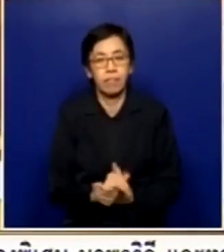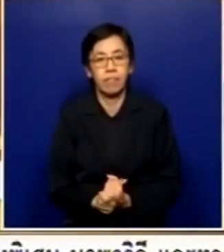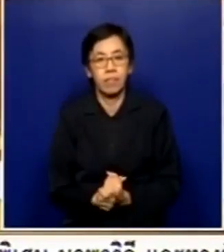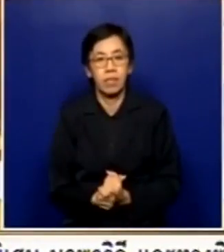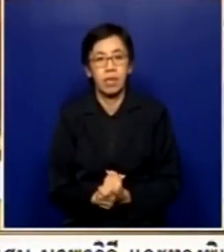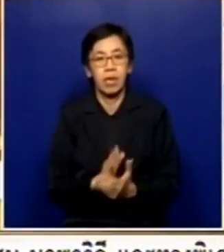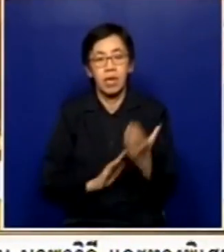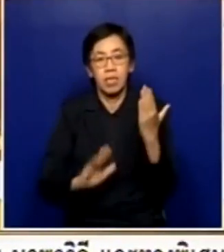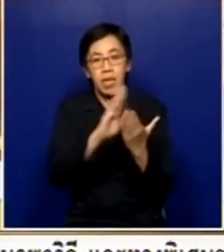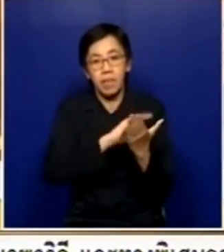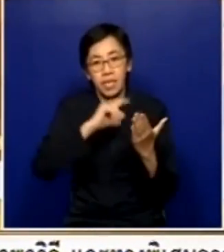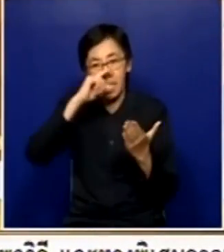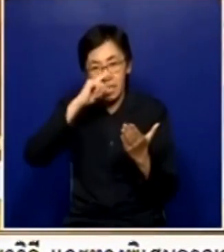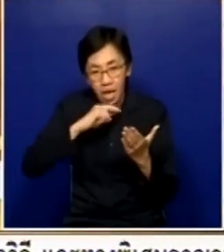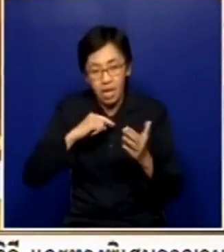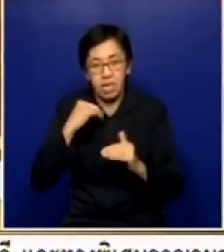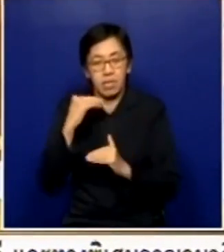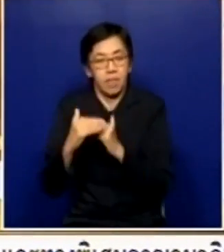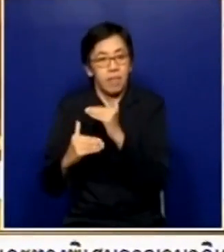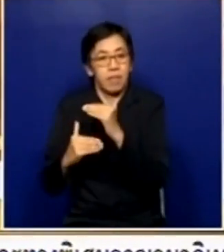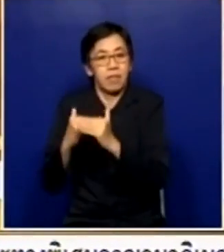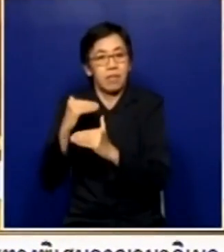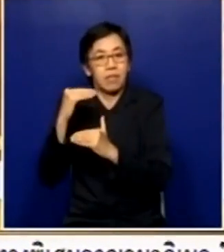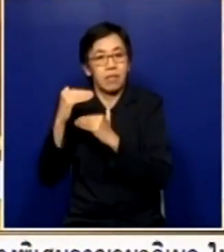จะมีพัฒนาการ